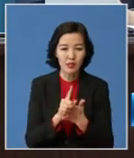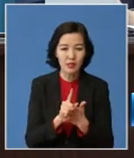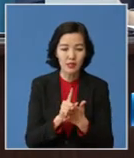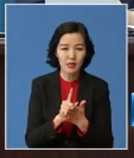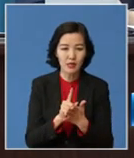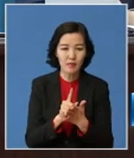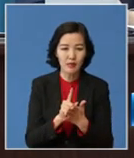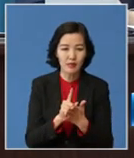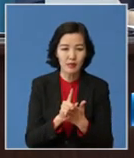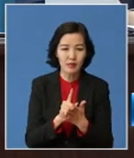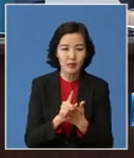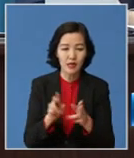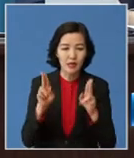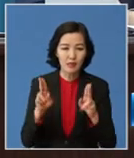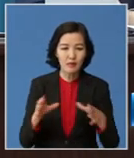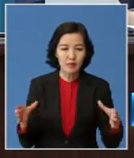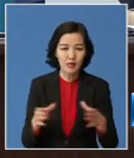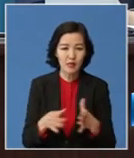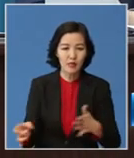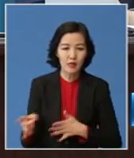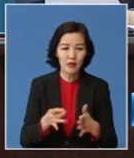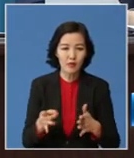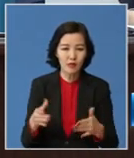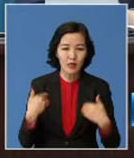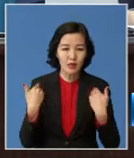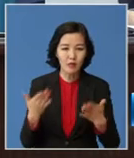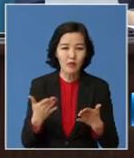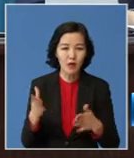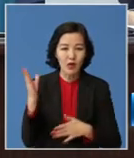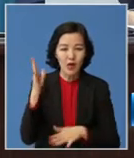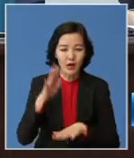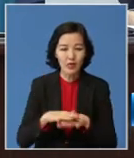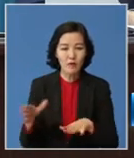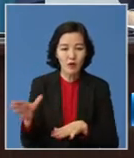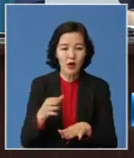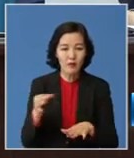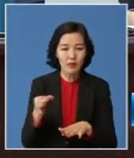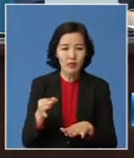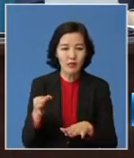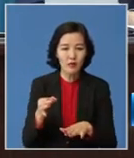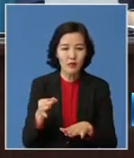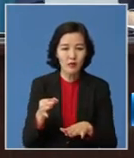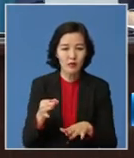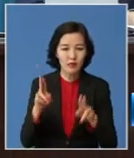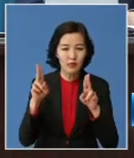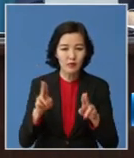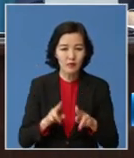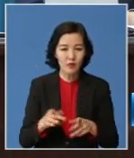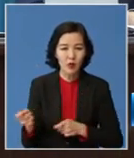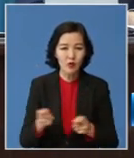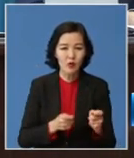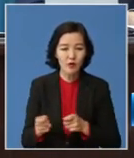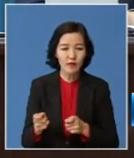обязанностей, от членов дисциплинарного совета региона рекомендуем акиму Алматинской области рассмотреть дисциплинарную ответственность